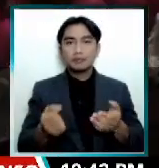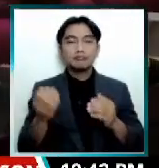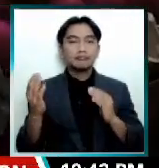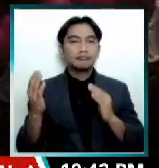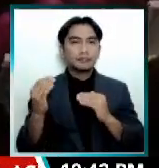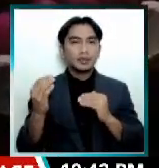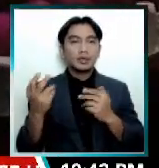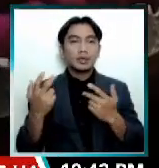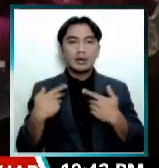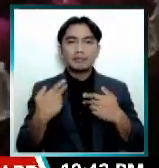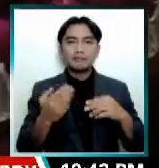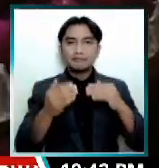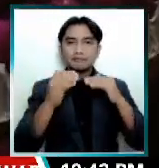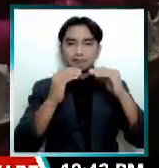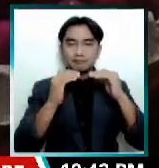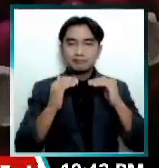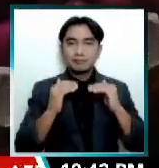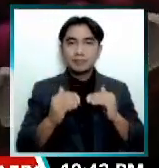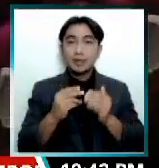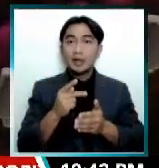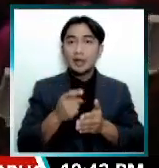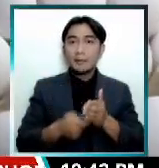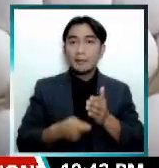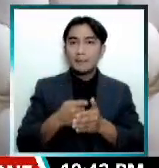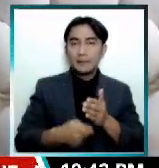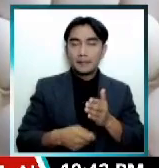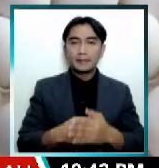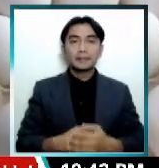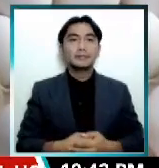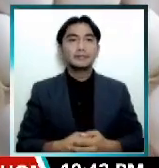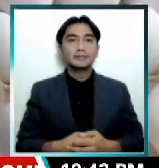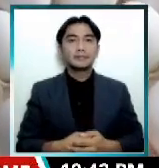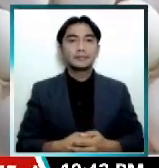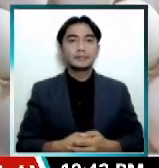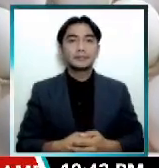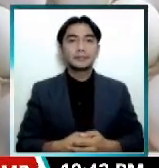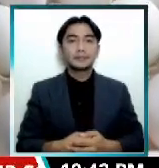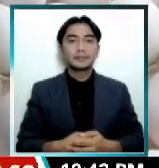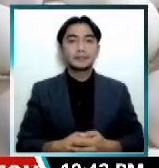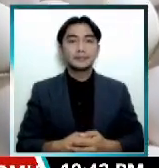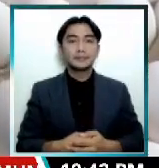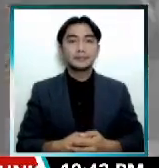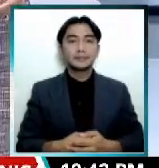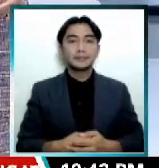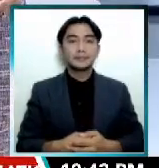nito. Katrina Sorn, nagbabalita para sa GMA Integrated News.